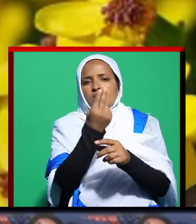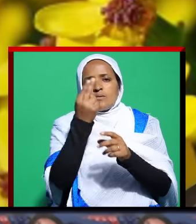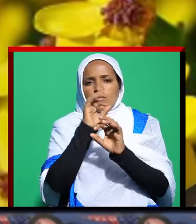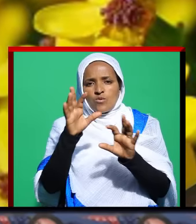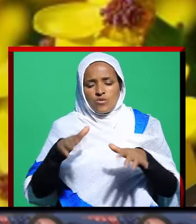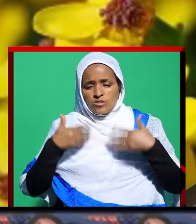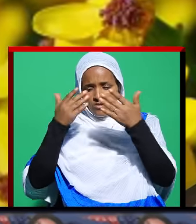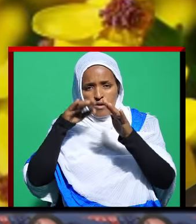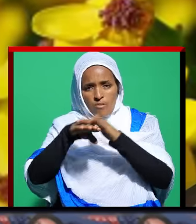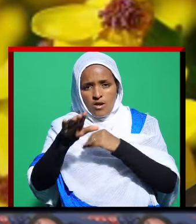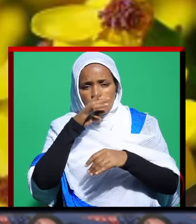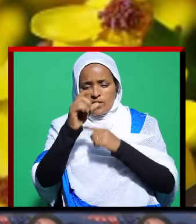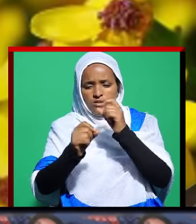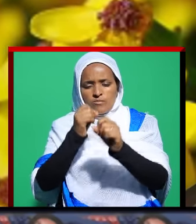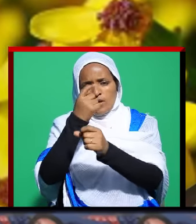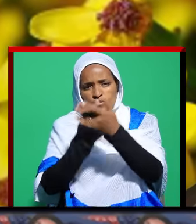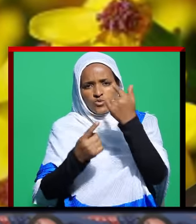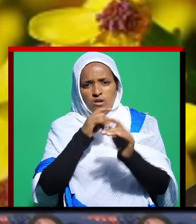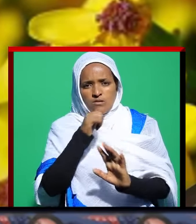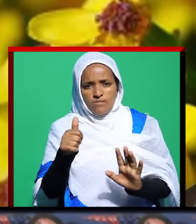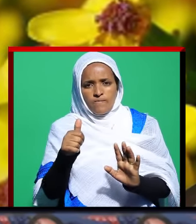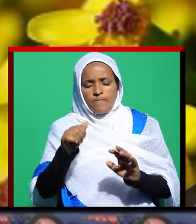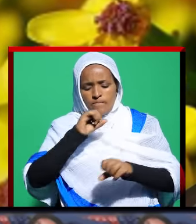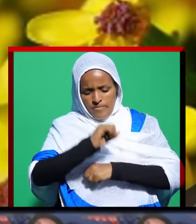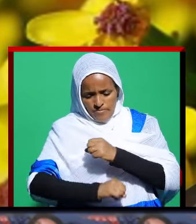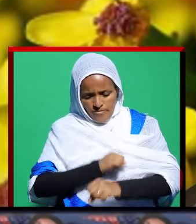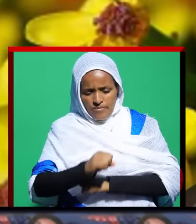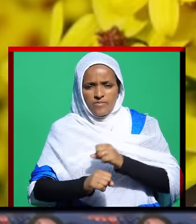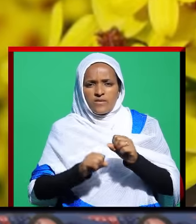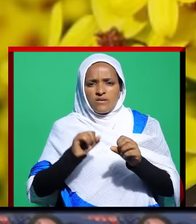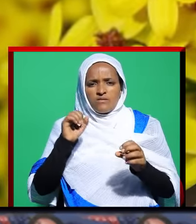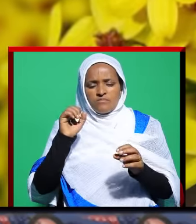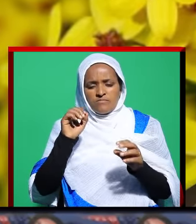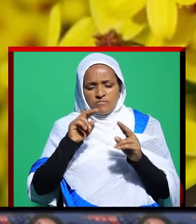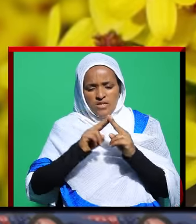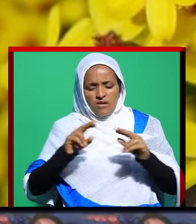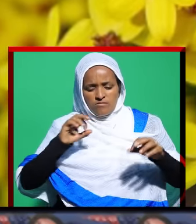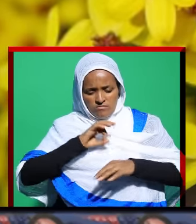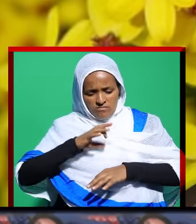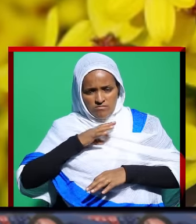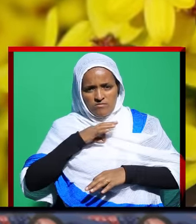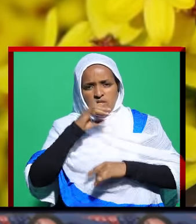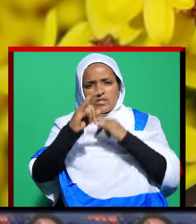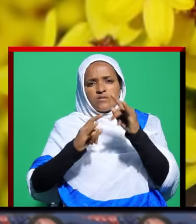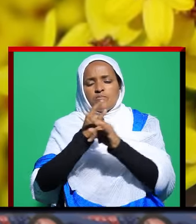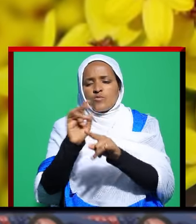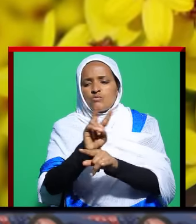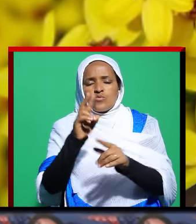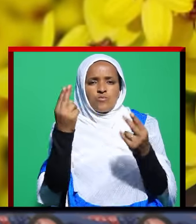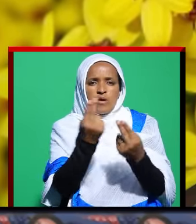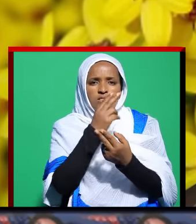ንስሐ የማይገባበት እድሜ ብቻ አይደለም፣ የሚጨነቁበት፣ የሚጠበቡበት፣ የሚሰቃዩበት ዘመንም ሁለቱም